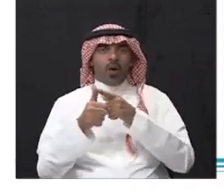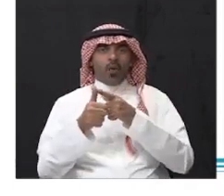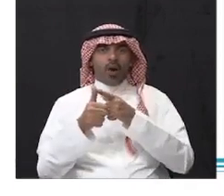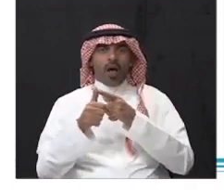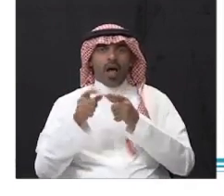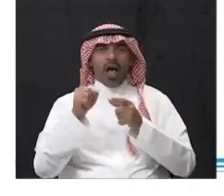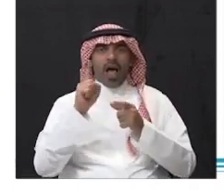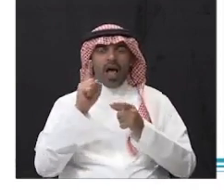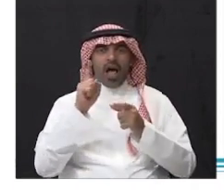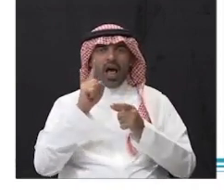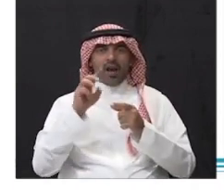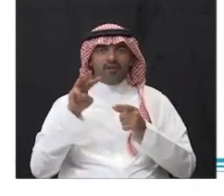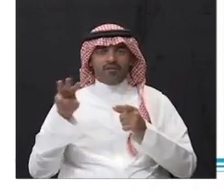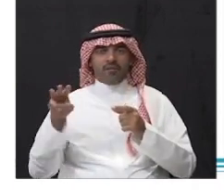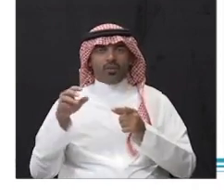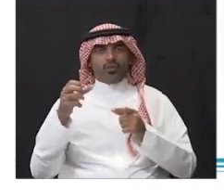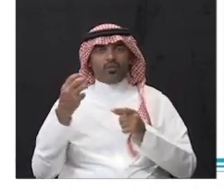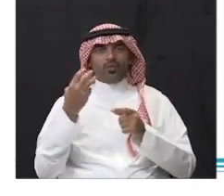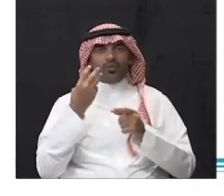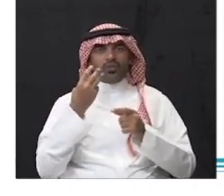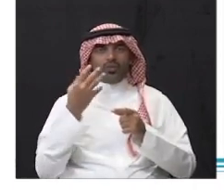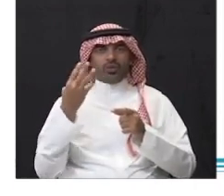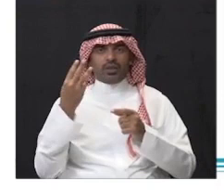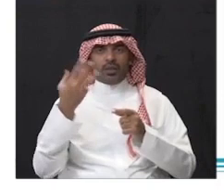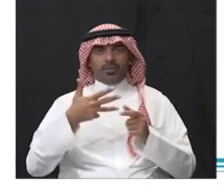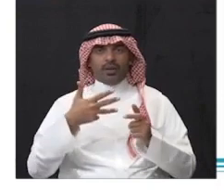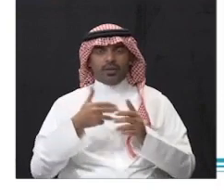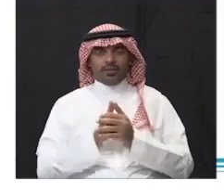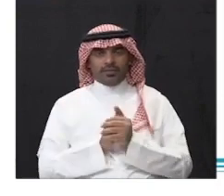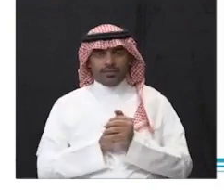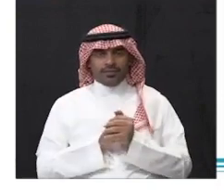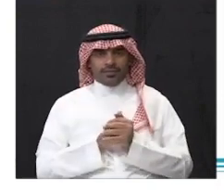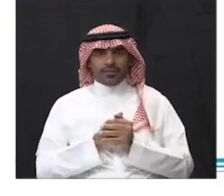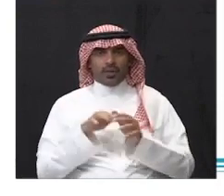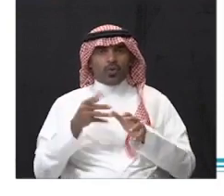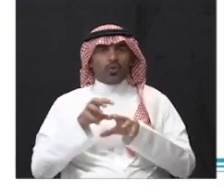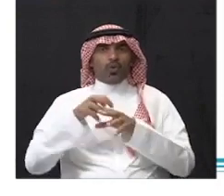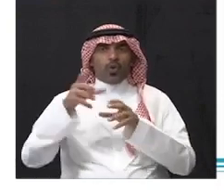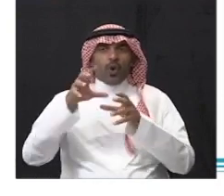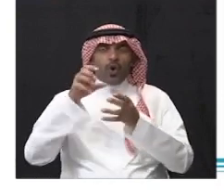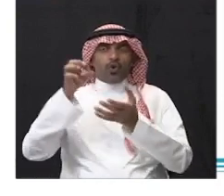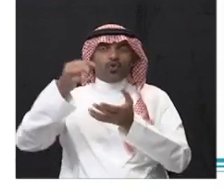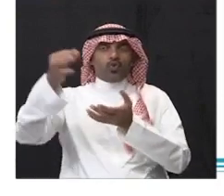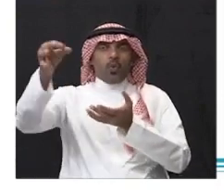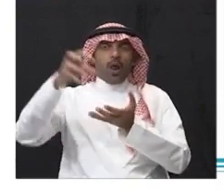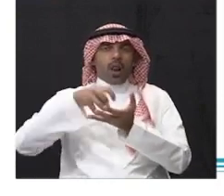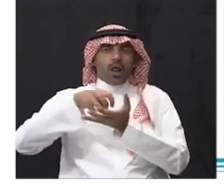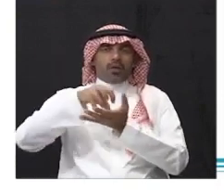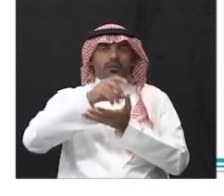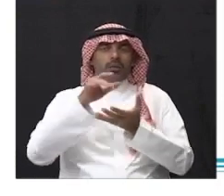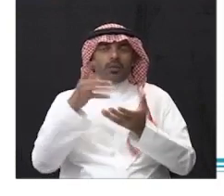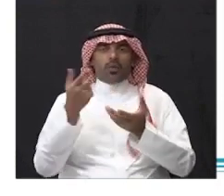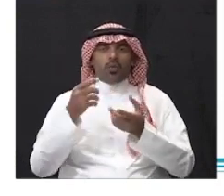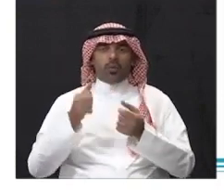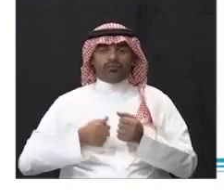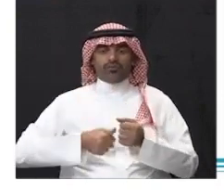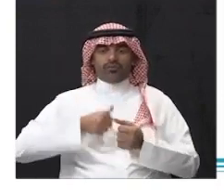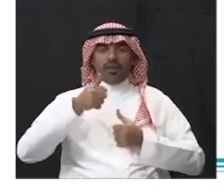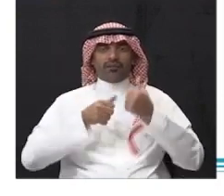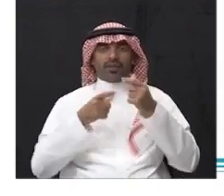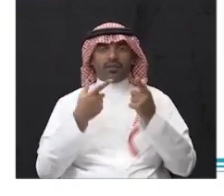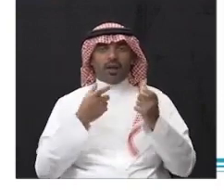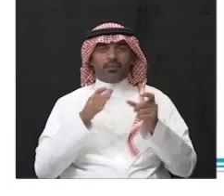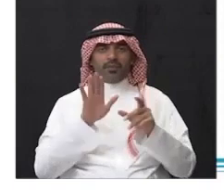1918 من الميلاد، وانتدبت بموجبه بعض الدول الاستعمارية المنتصرة في الحرب لإدارة